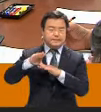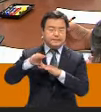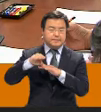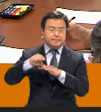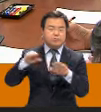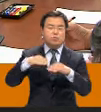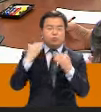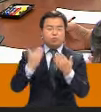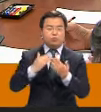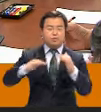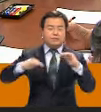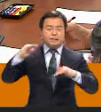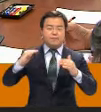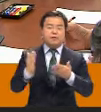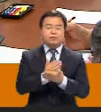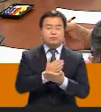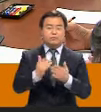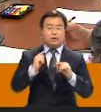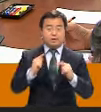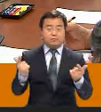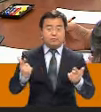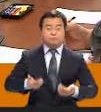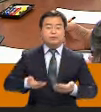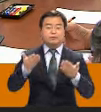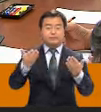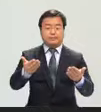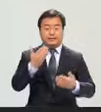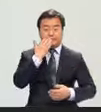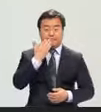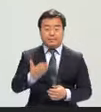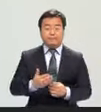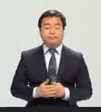제공할 수 있게 됐습니다. 이동현 기자의 보도입니다.